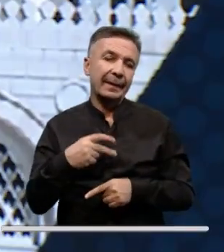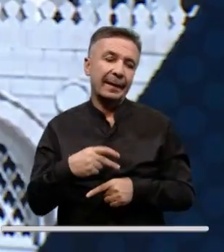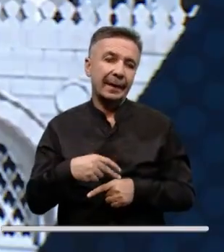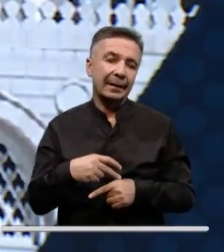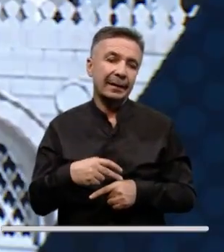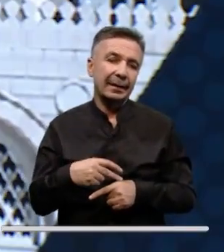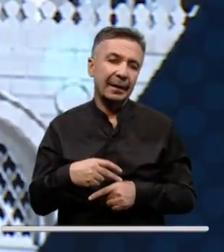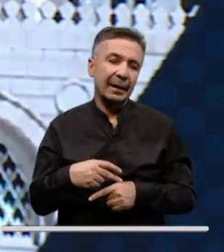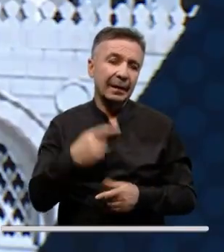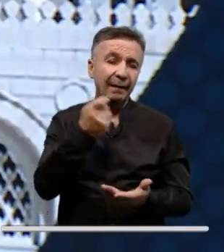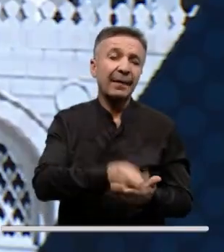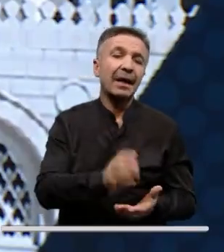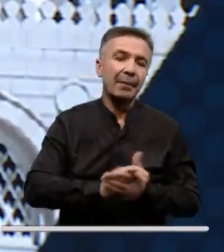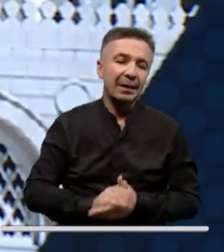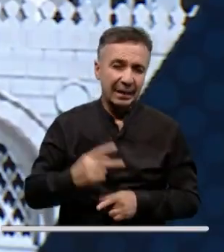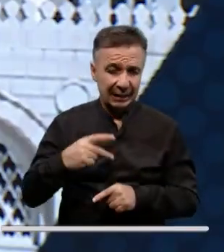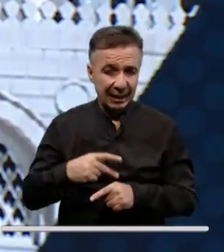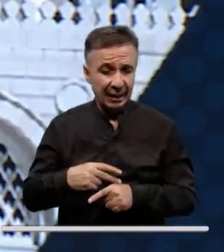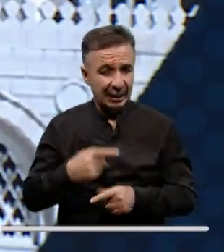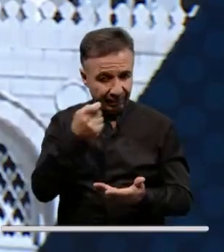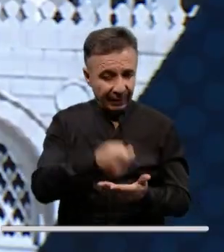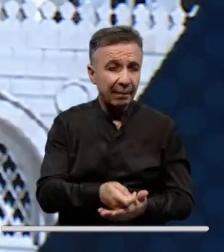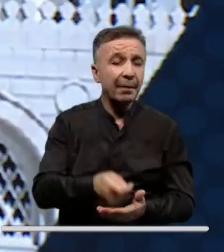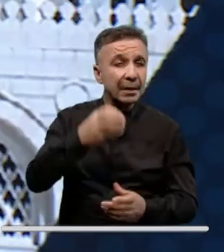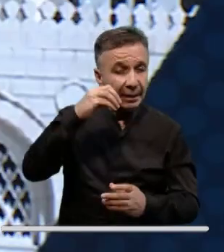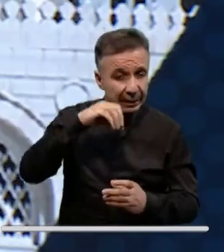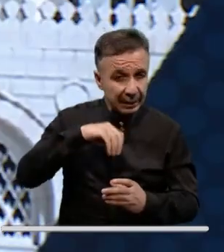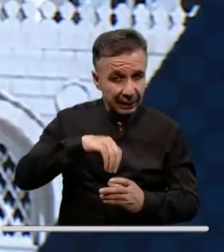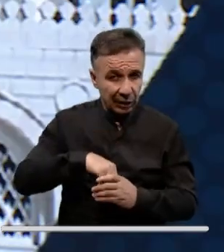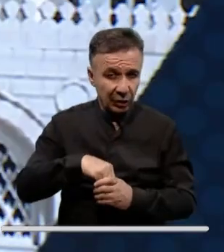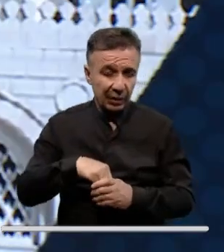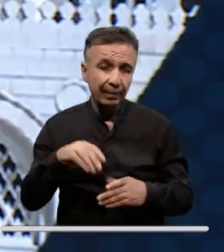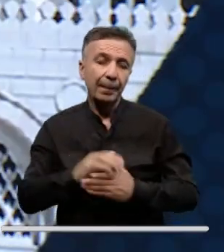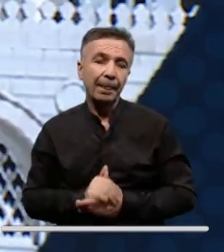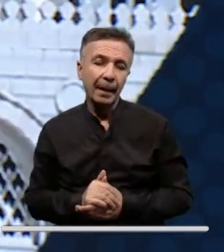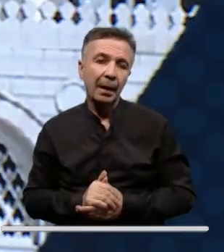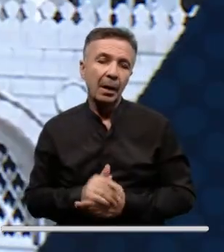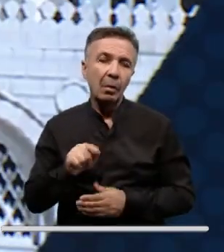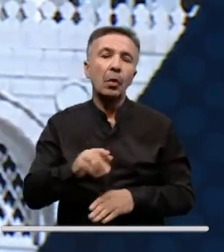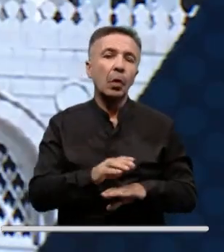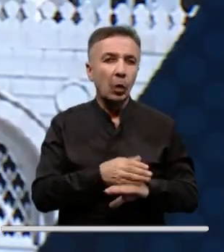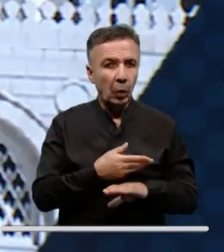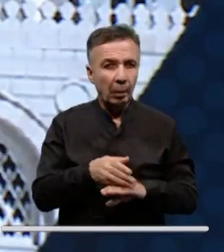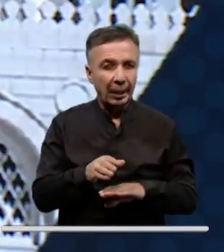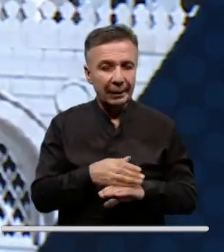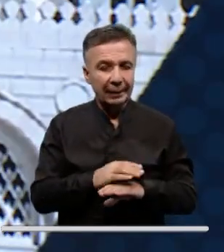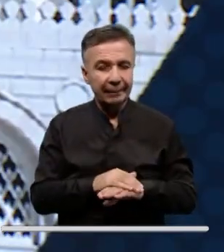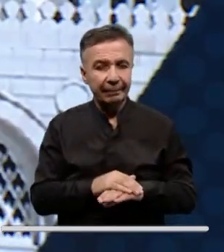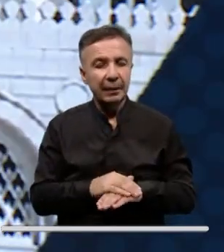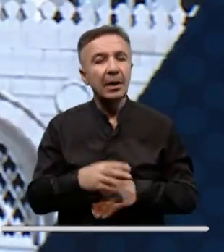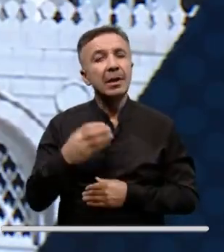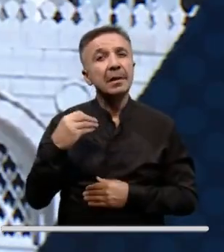konu olamaz zekata konu olabilmesi için Eee bu malın